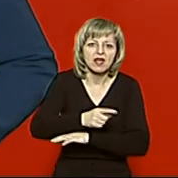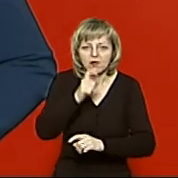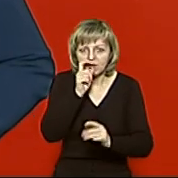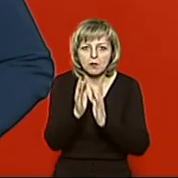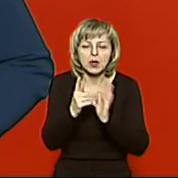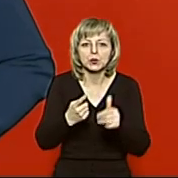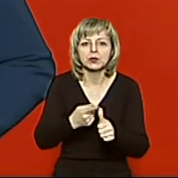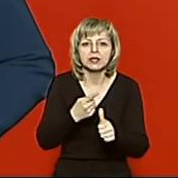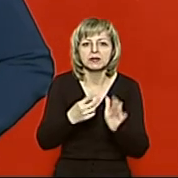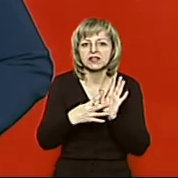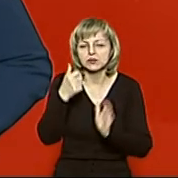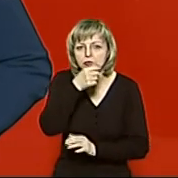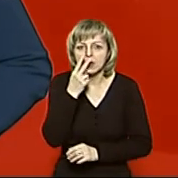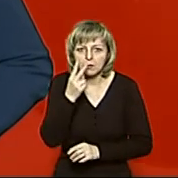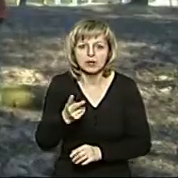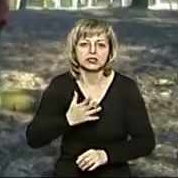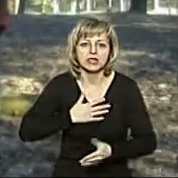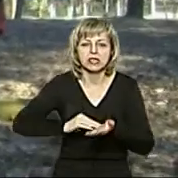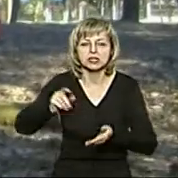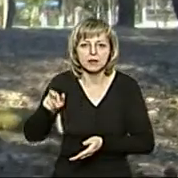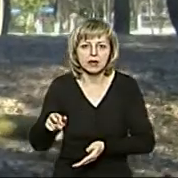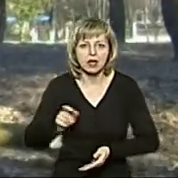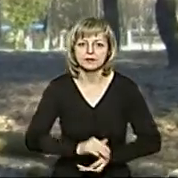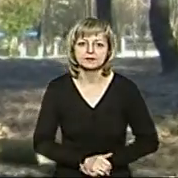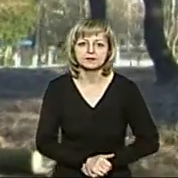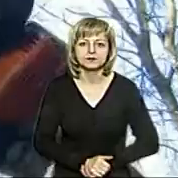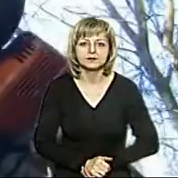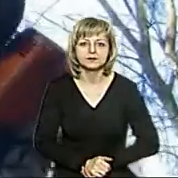імені 900-річчя, бачила Олена Парай.